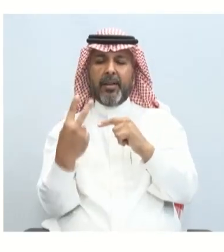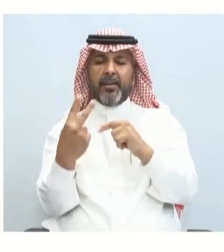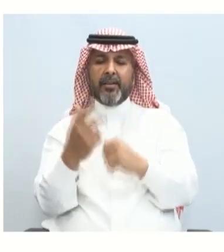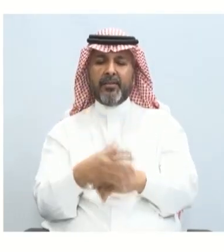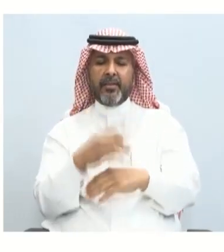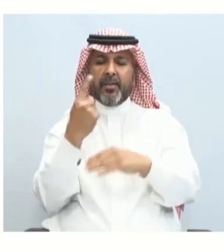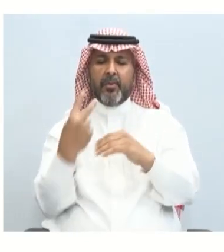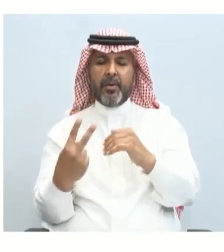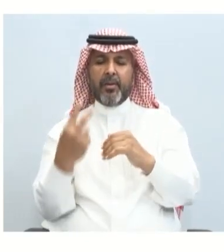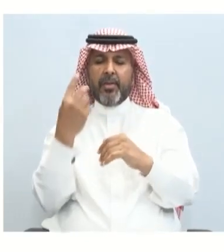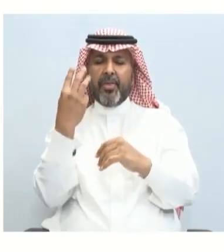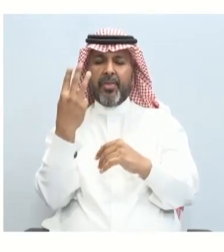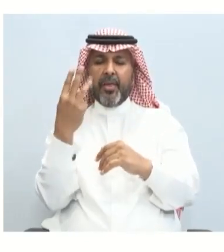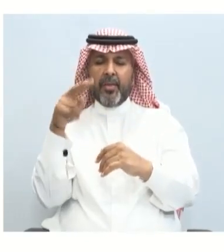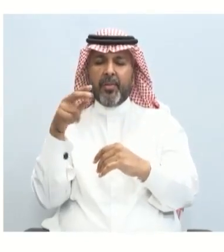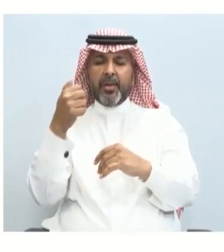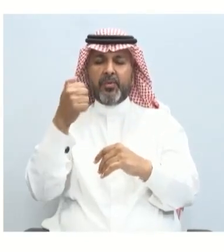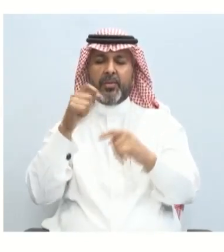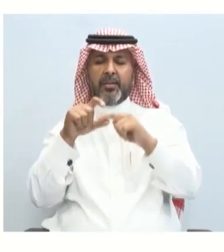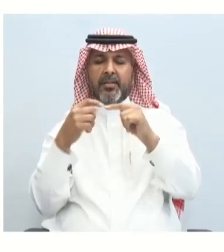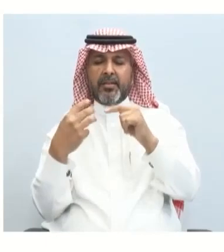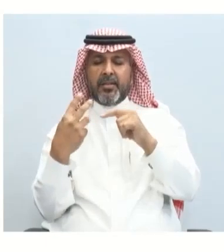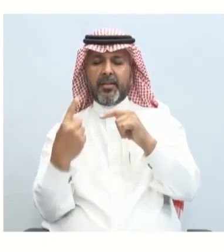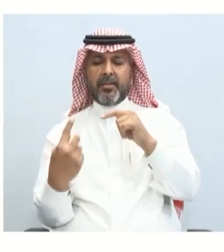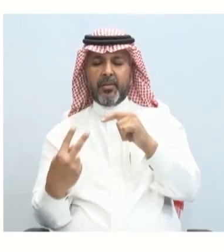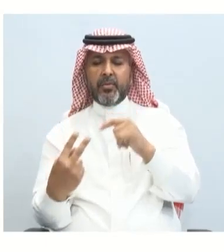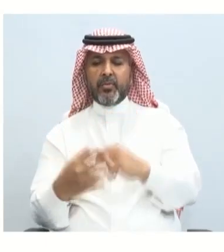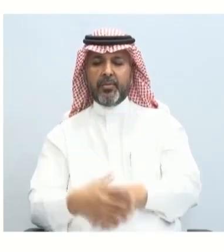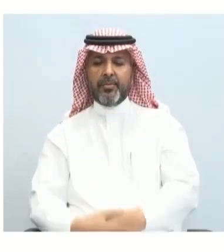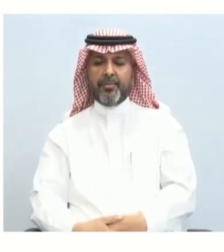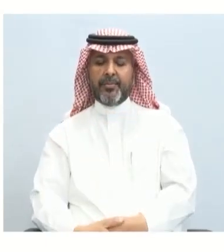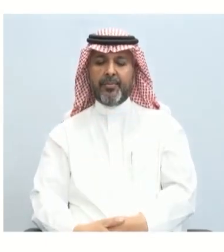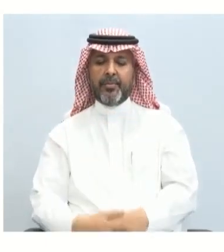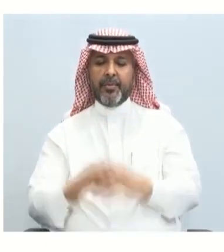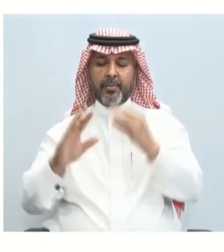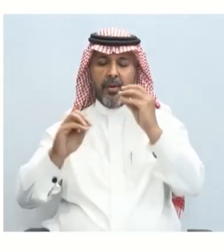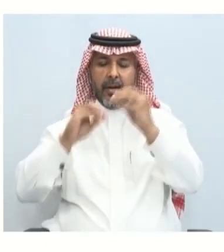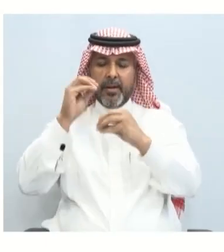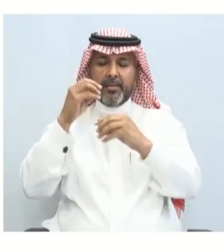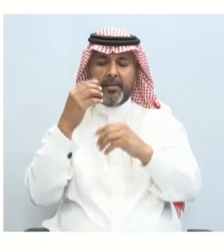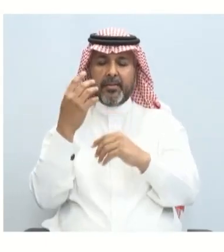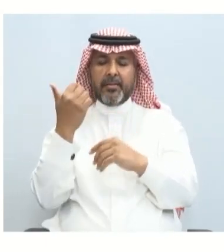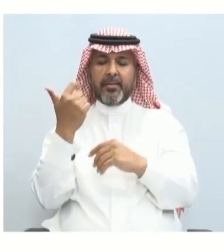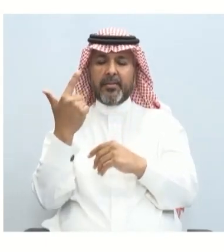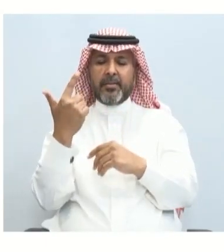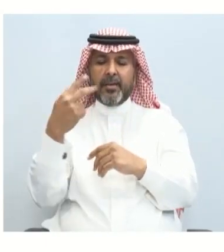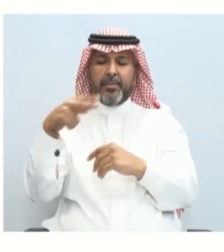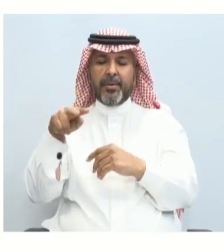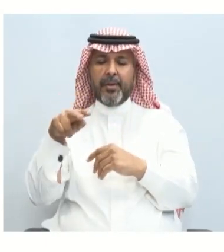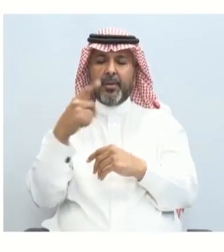نص فبالتالي بقول 360 درجه تقسيم نصف و 360 درجه تقسيم نصف كم تساوي تساوي